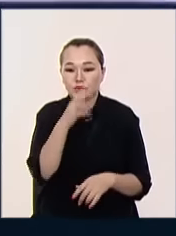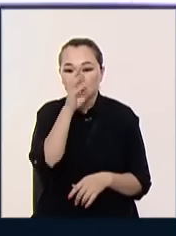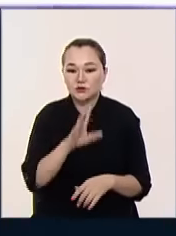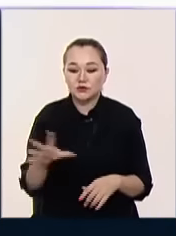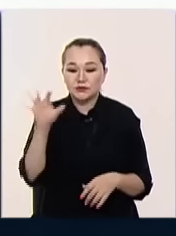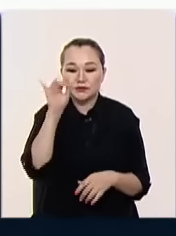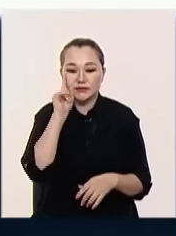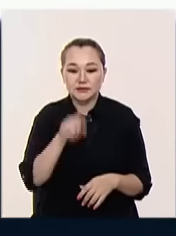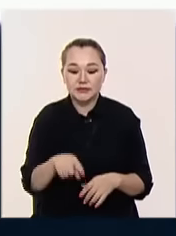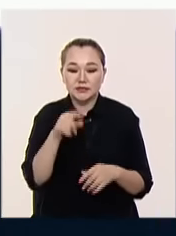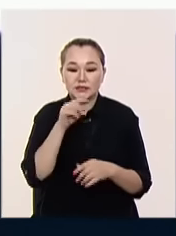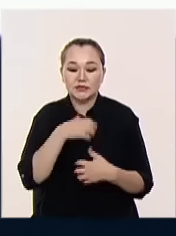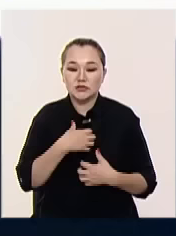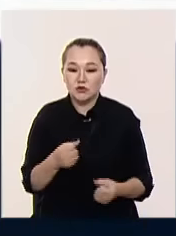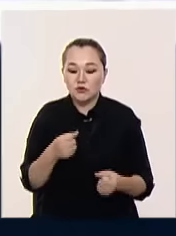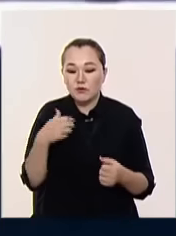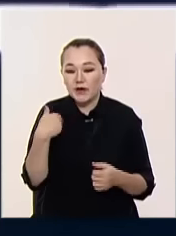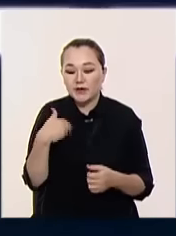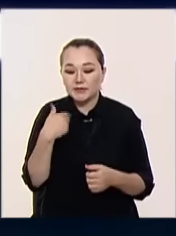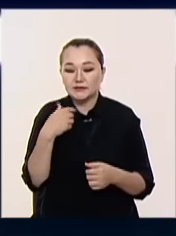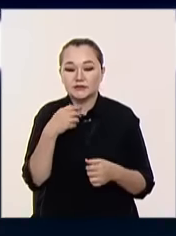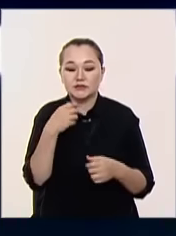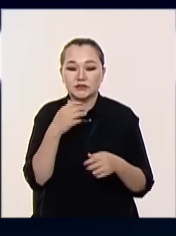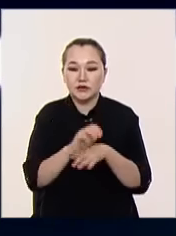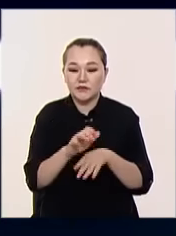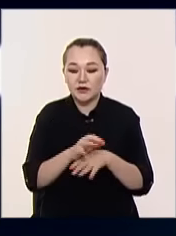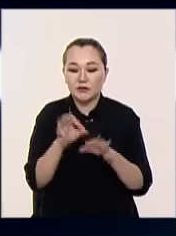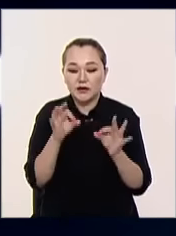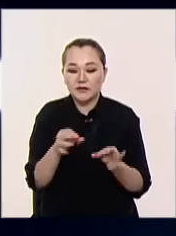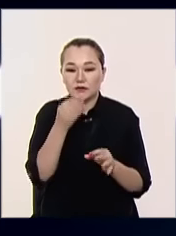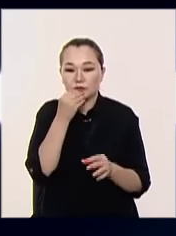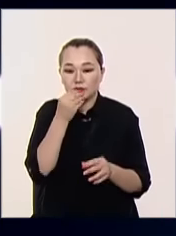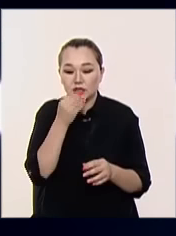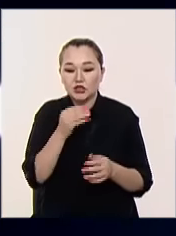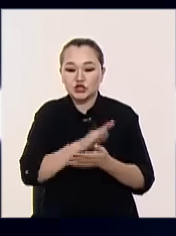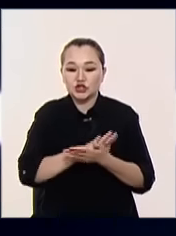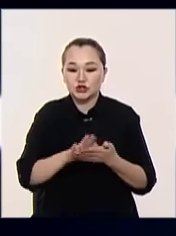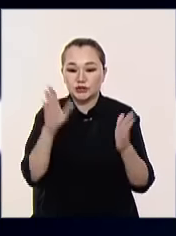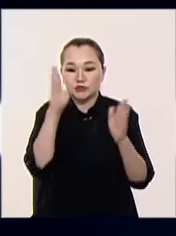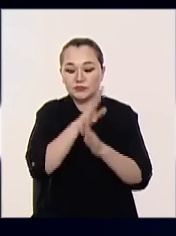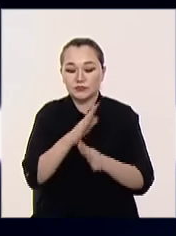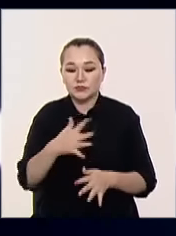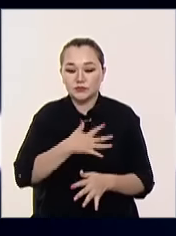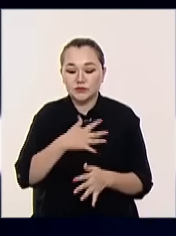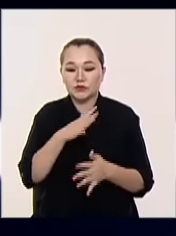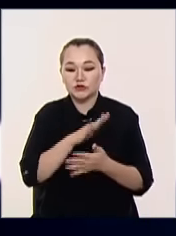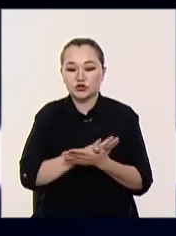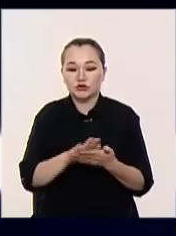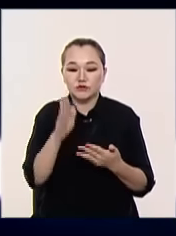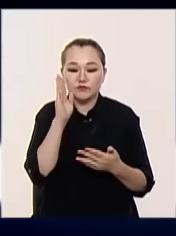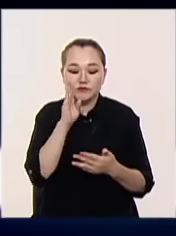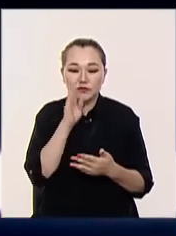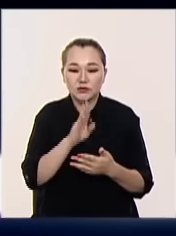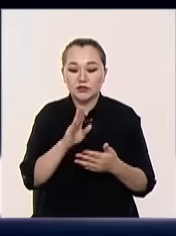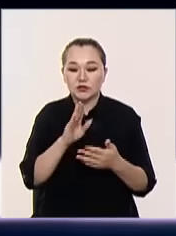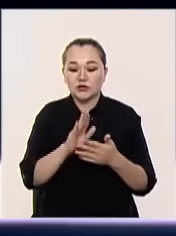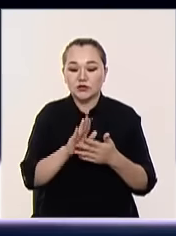Цептер денсаулыққа пайдалы тауарлар арқылы адамдардың дұрыс тамақтануын, таза ауамен тыныстауын, мөлдір тұнық ауысу үшіне жағдай жасауды